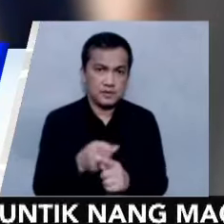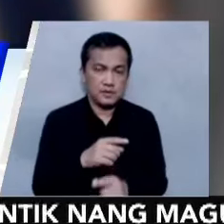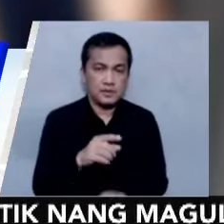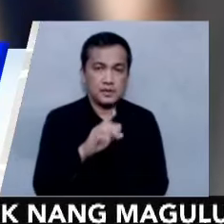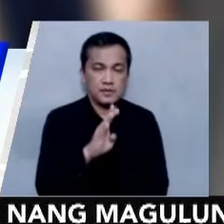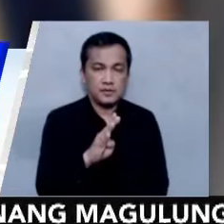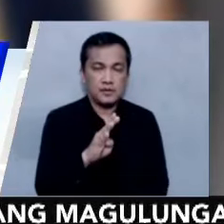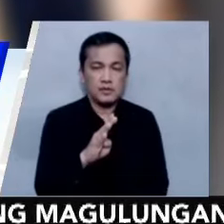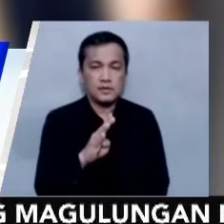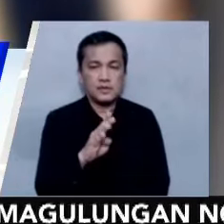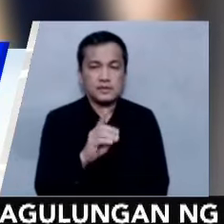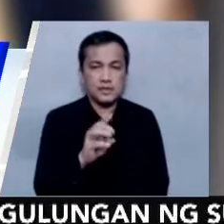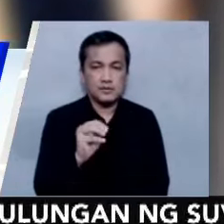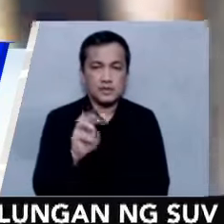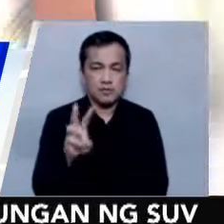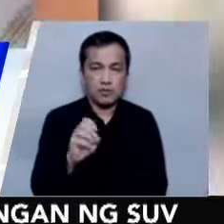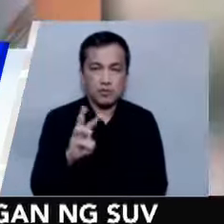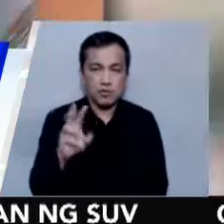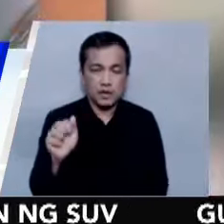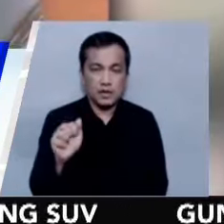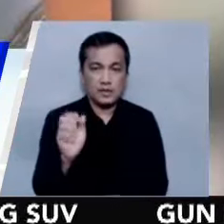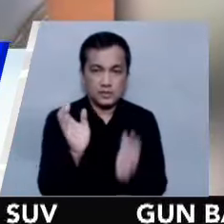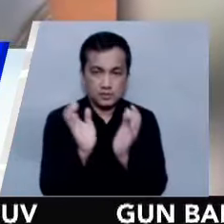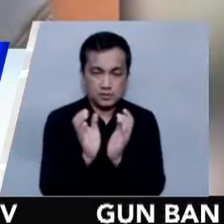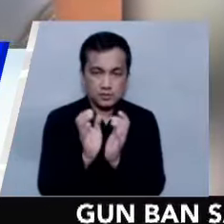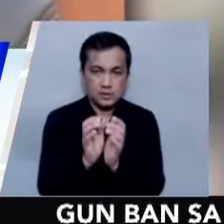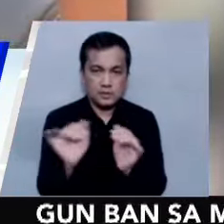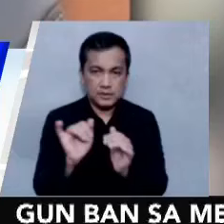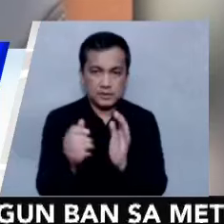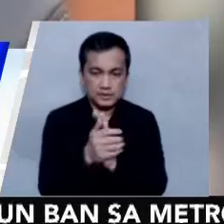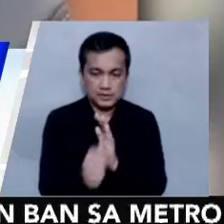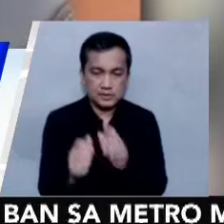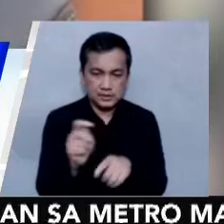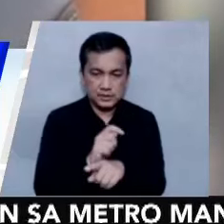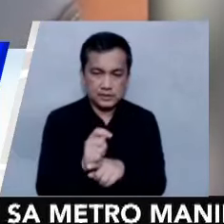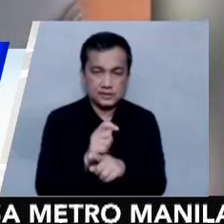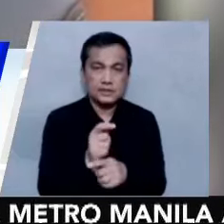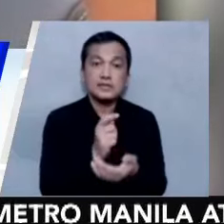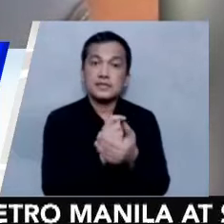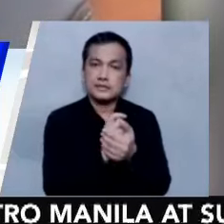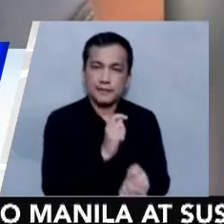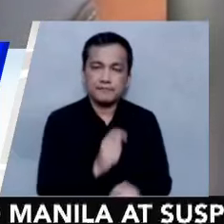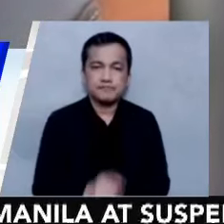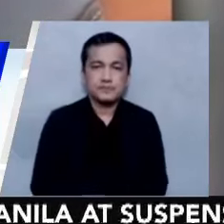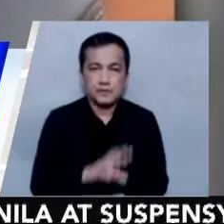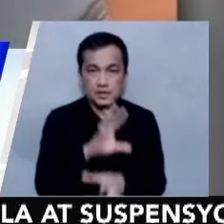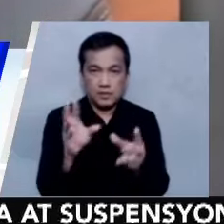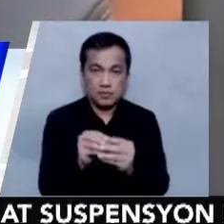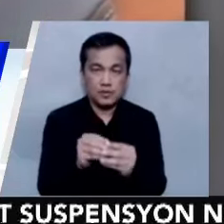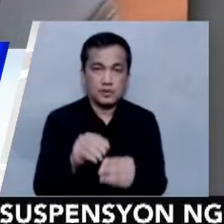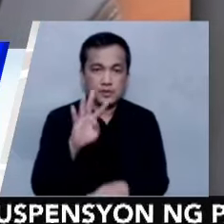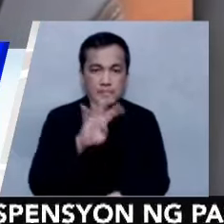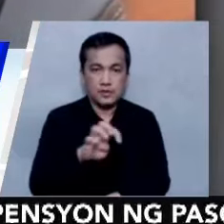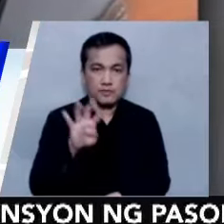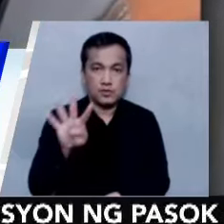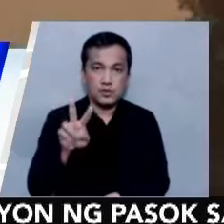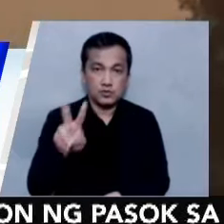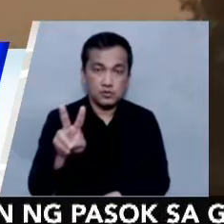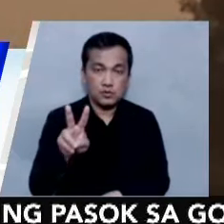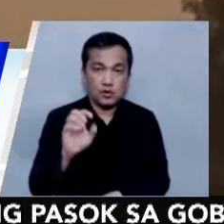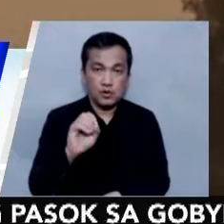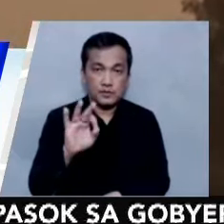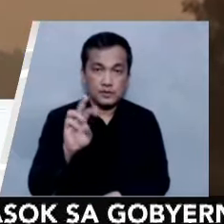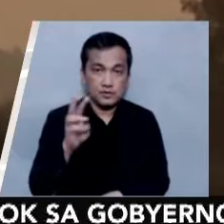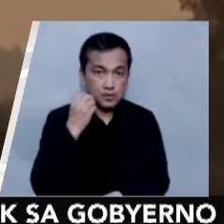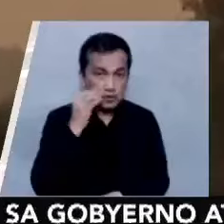OWA at DSWD, pati na skills training mula sa TESDA. Sa kabuuan, may 442 OFW nang nakauwi mula